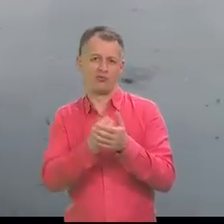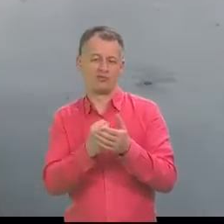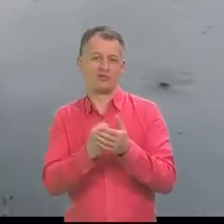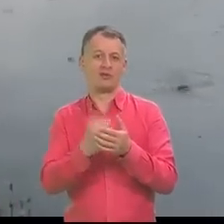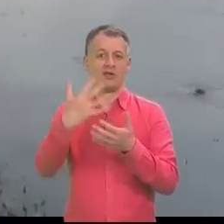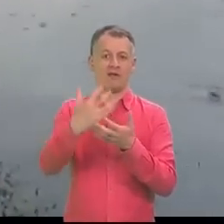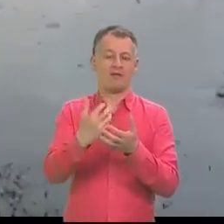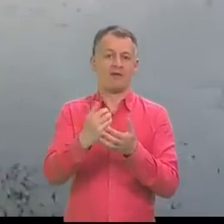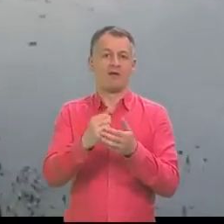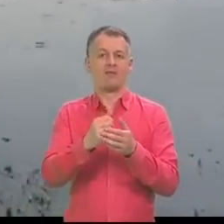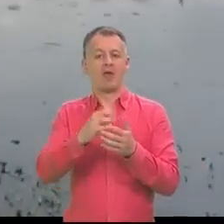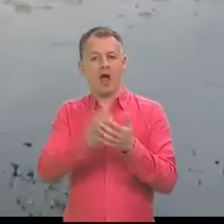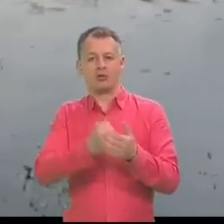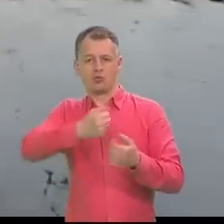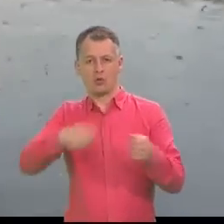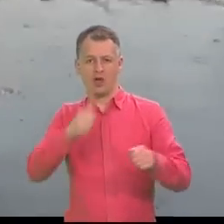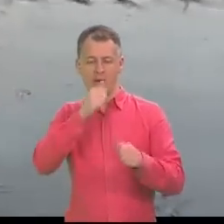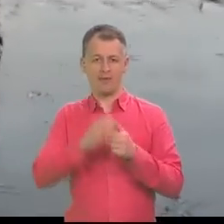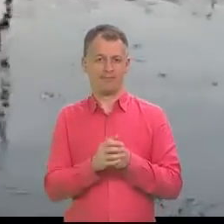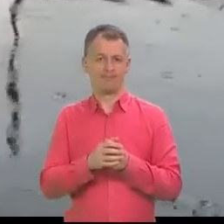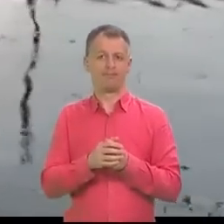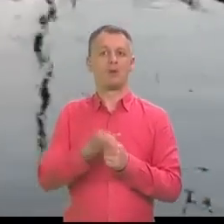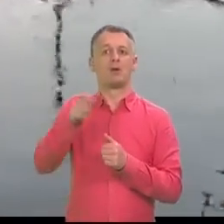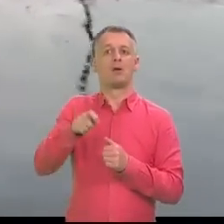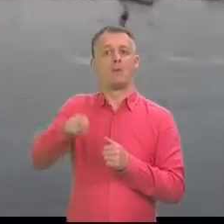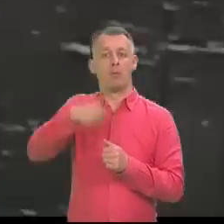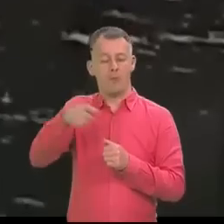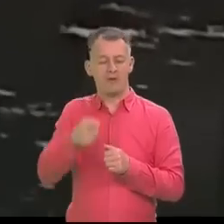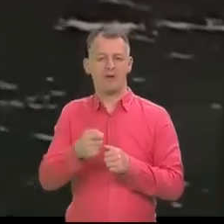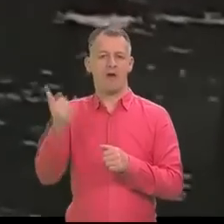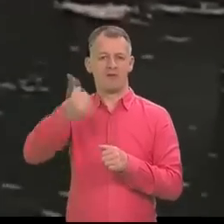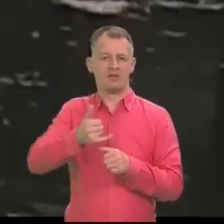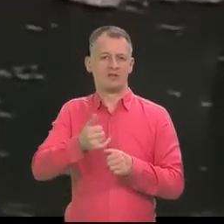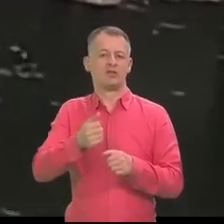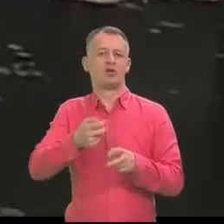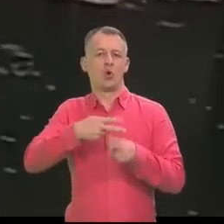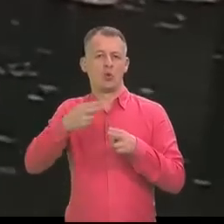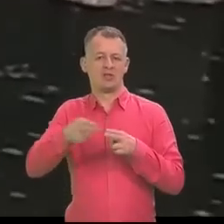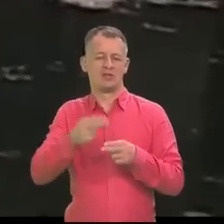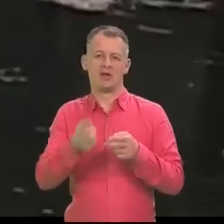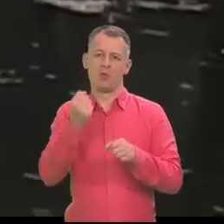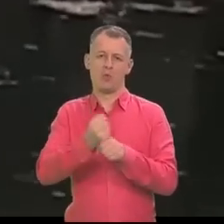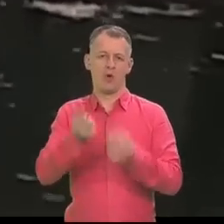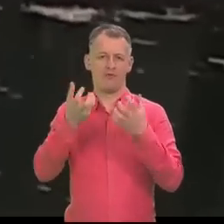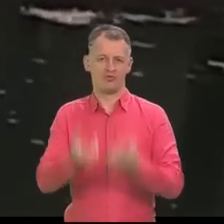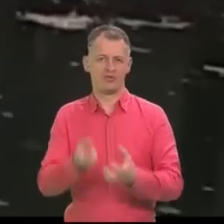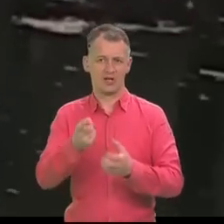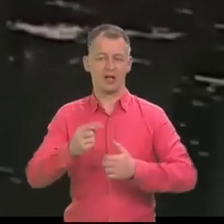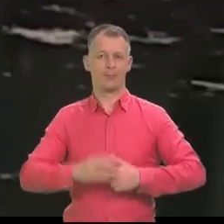și cei de la Apă Canal au intervenit și au încercat să rezolve problemele, însă misiunea le-a fost dificilă.